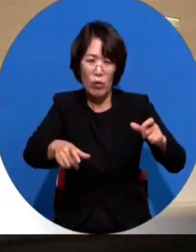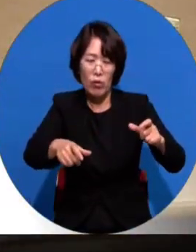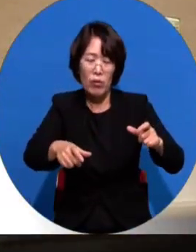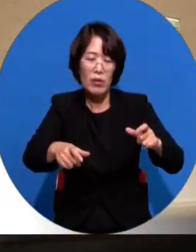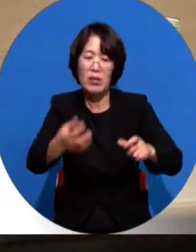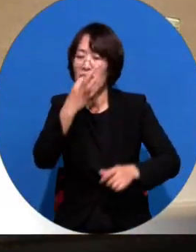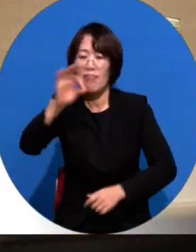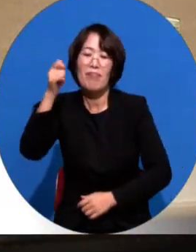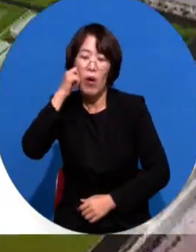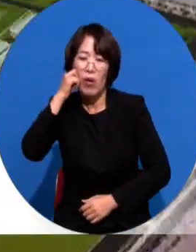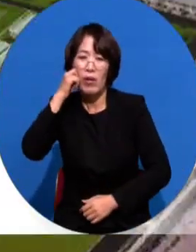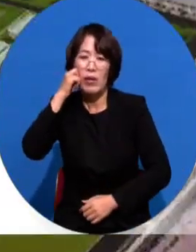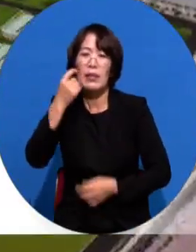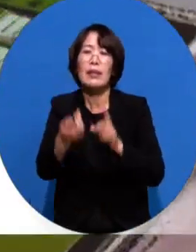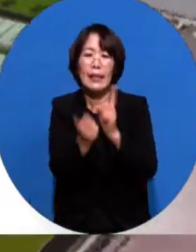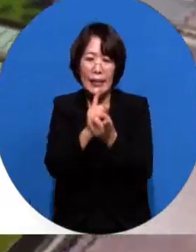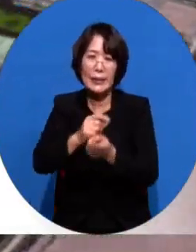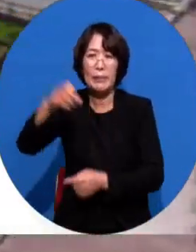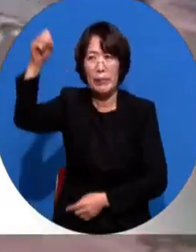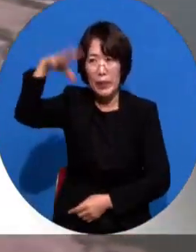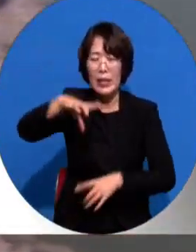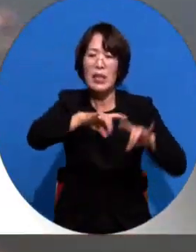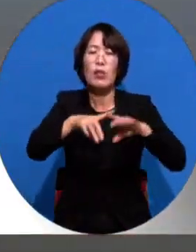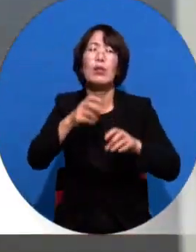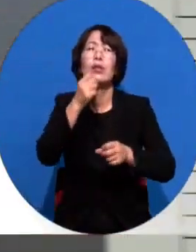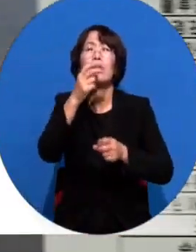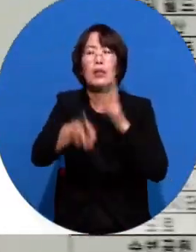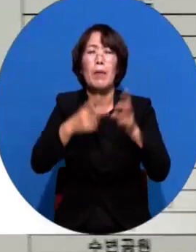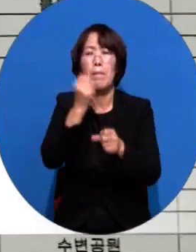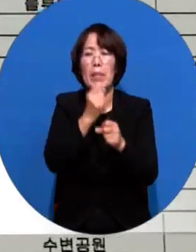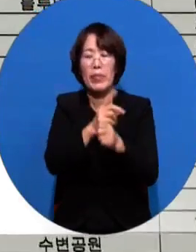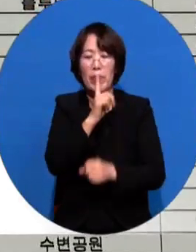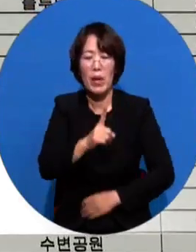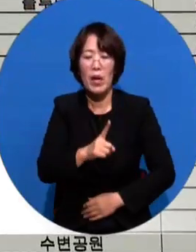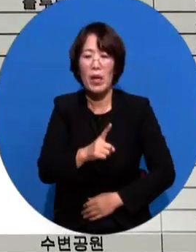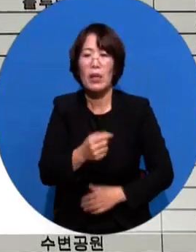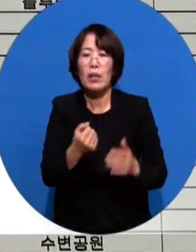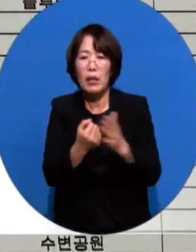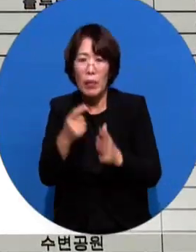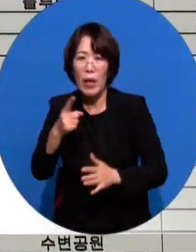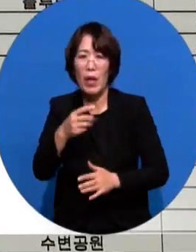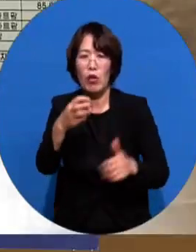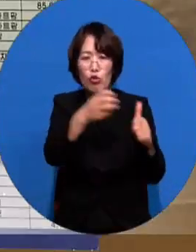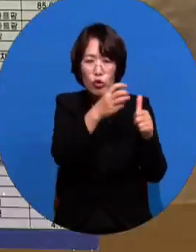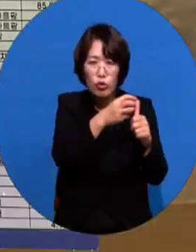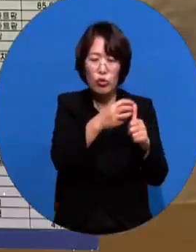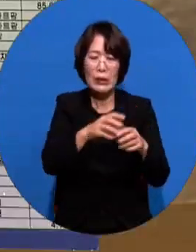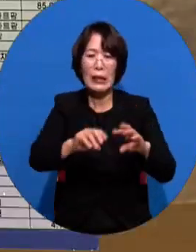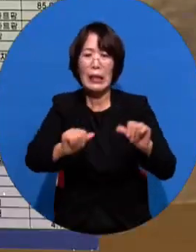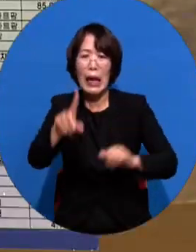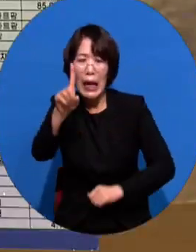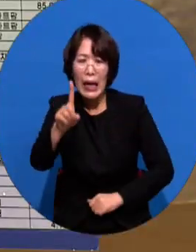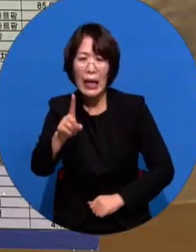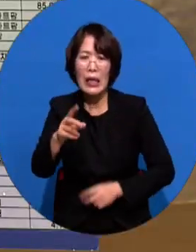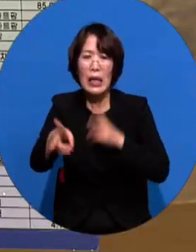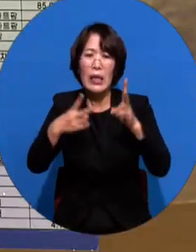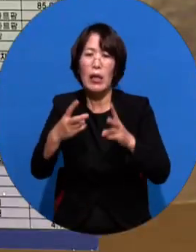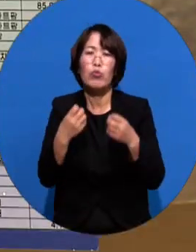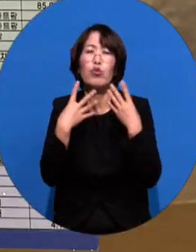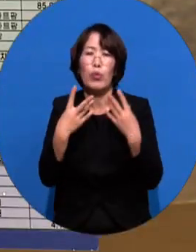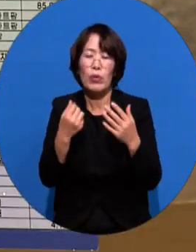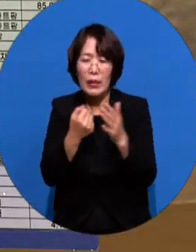없다며 태양광 사업을 추진해야 한다고 주장했습니다 이에 대해 장현구는 부지의 중복 등의 문제로